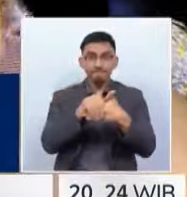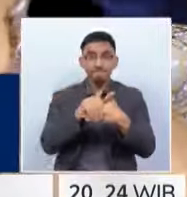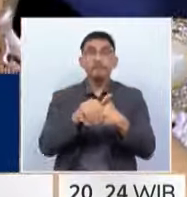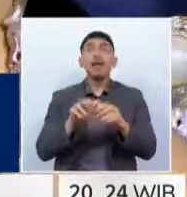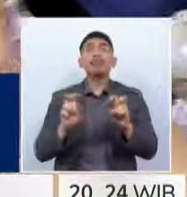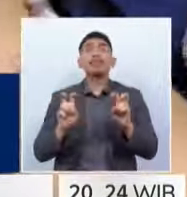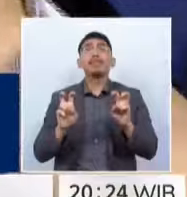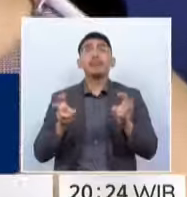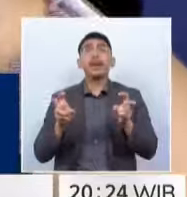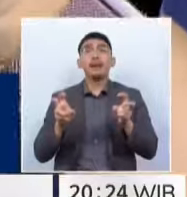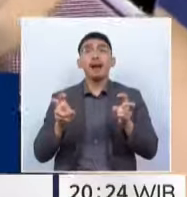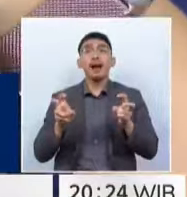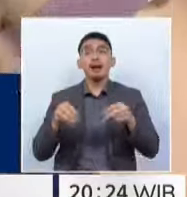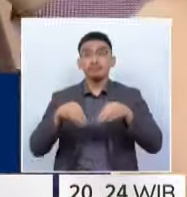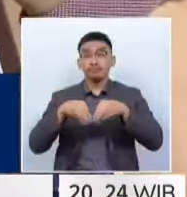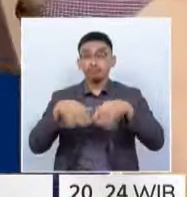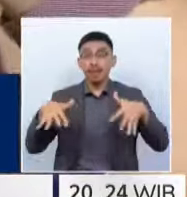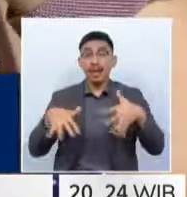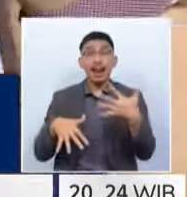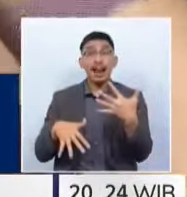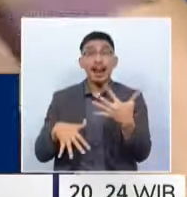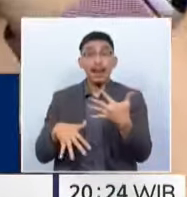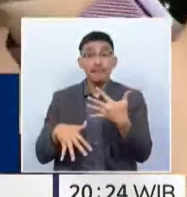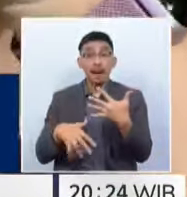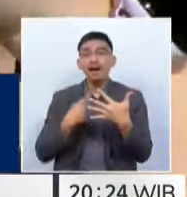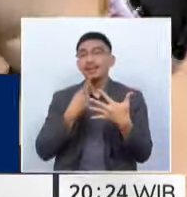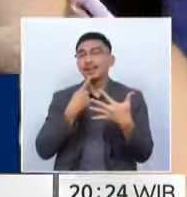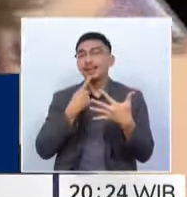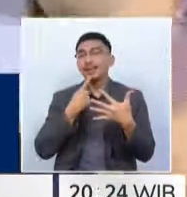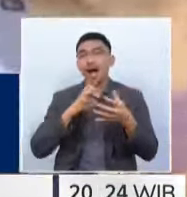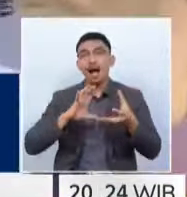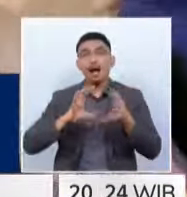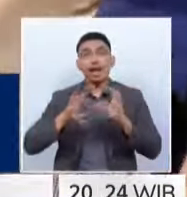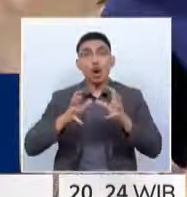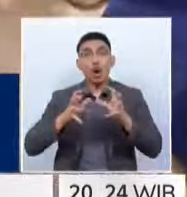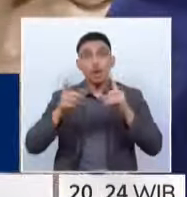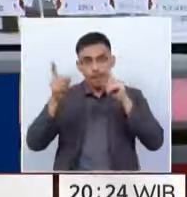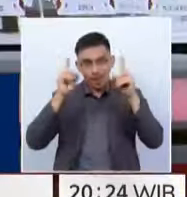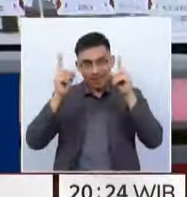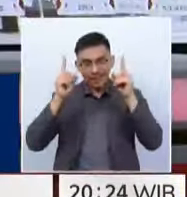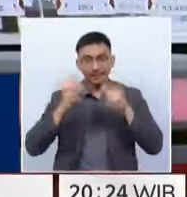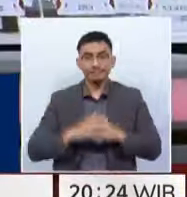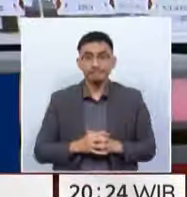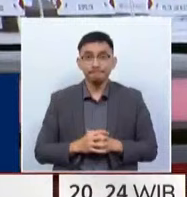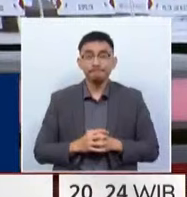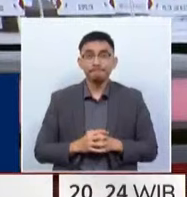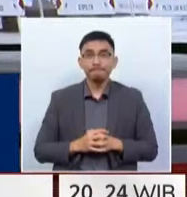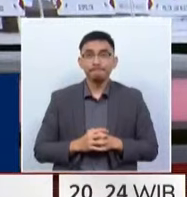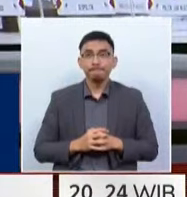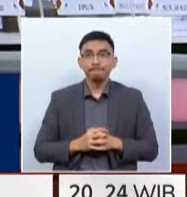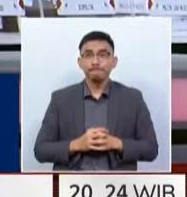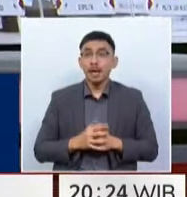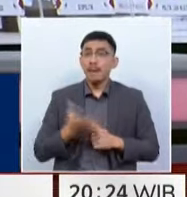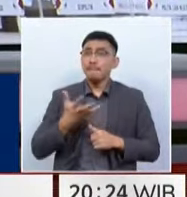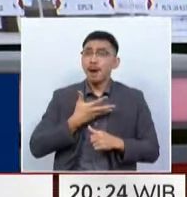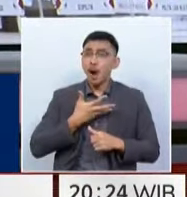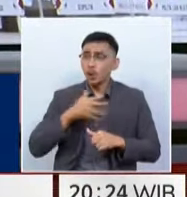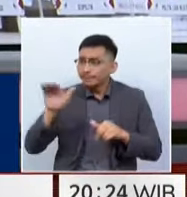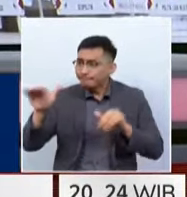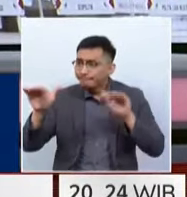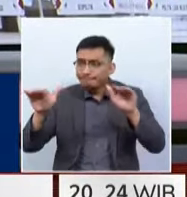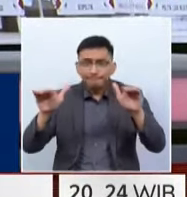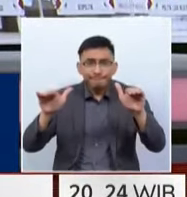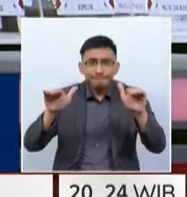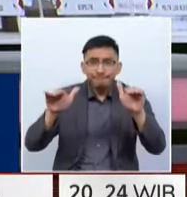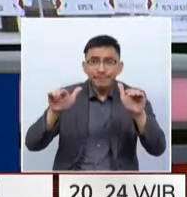dijawab adalah tentang geolitik dan kami Ingatkan Kembali kepada calon presiden untuk mendengarkan dengan